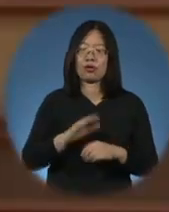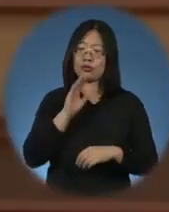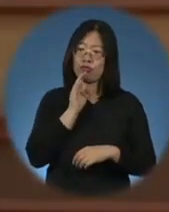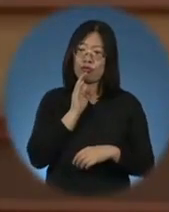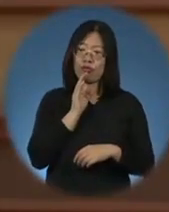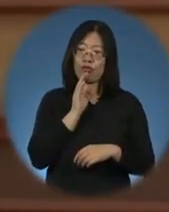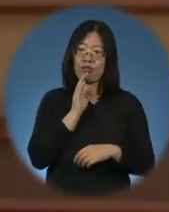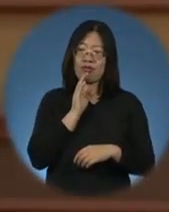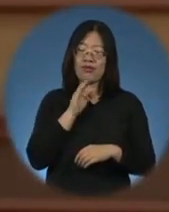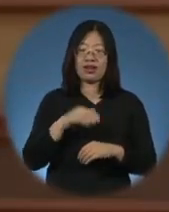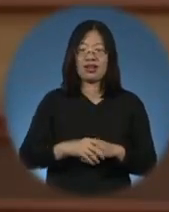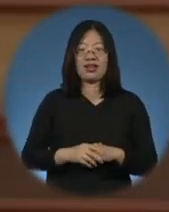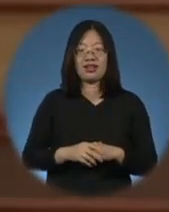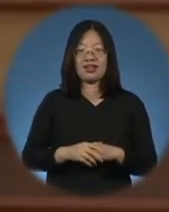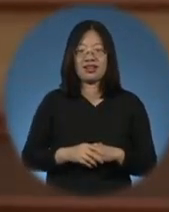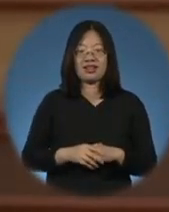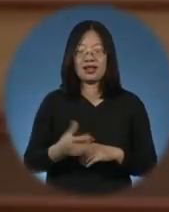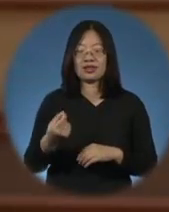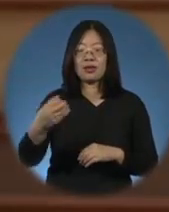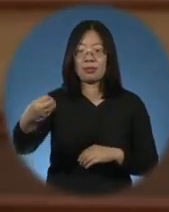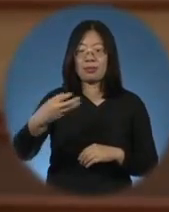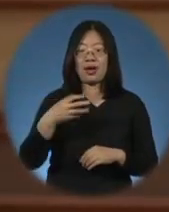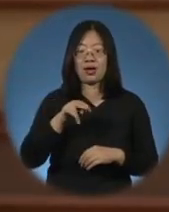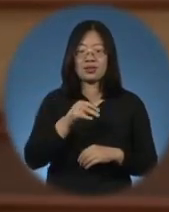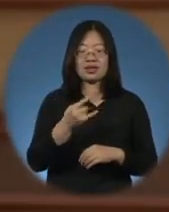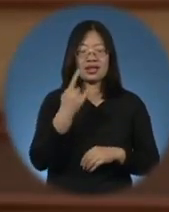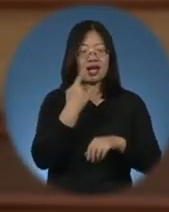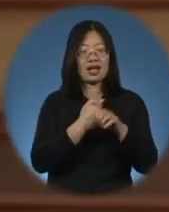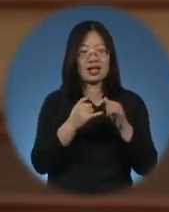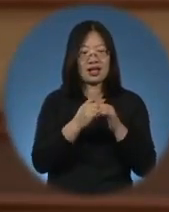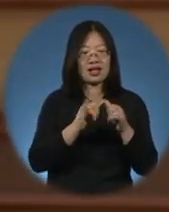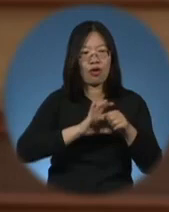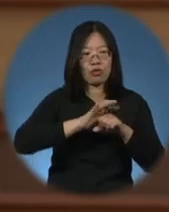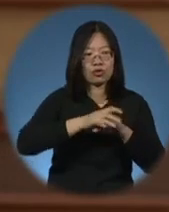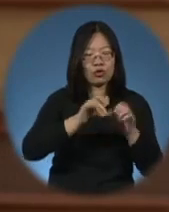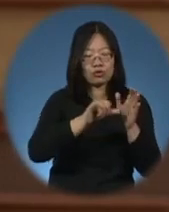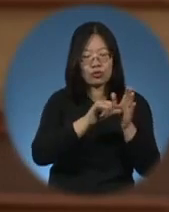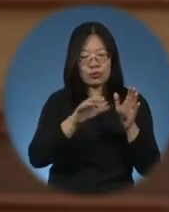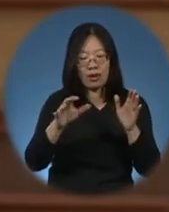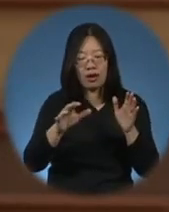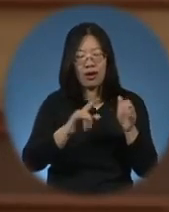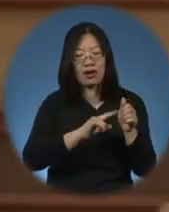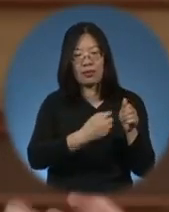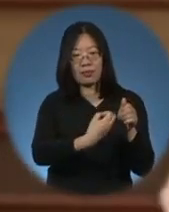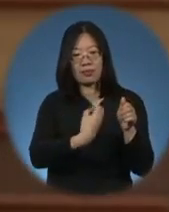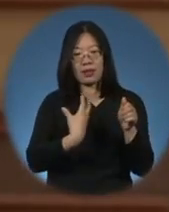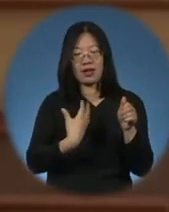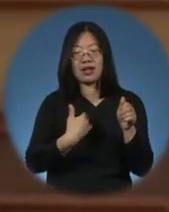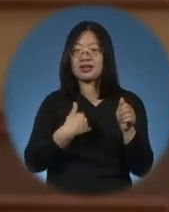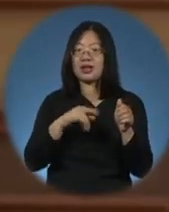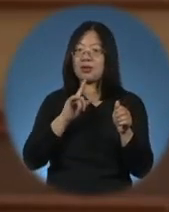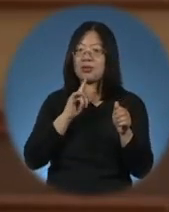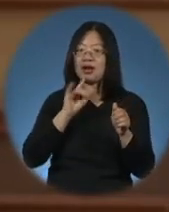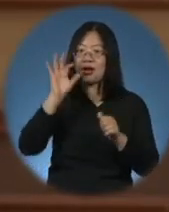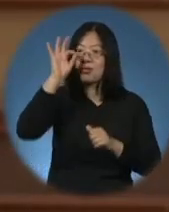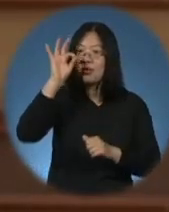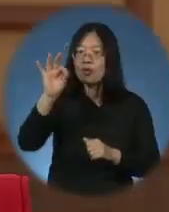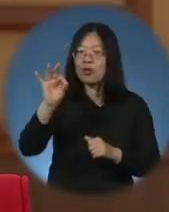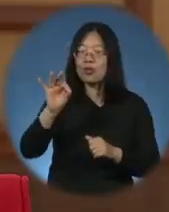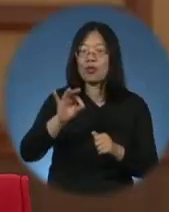진짜예요? 얘기분이 그런 얘기를 했습니다. 물리학자잖아요. 세계적인. 그분이 그런 말을 했어요? 처음에 제가 그 얘기 들었을